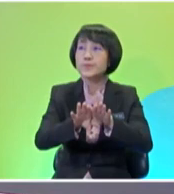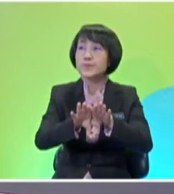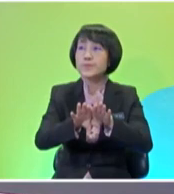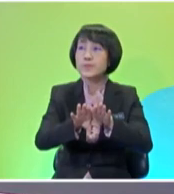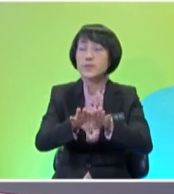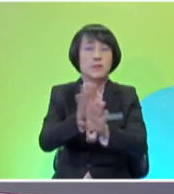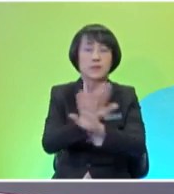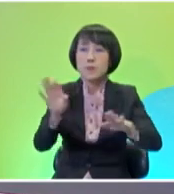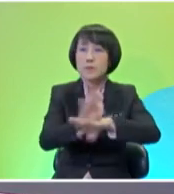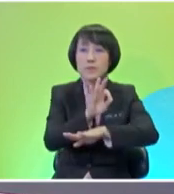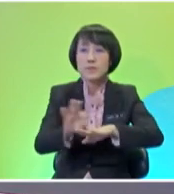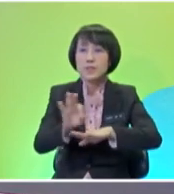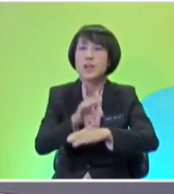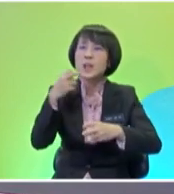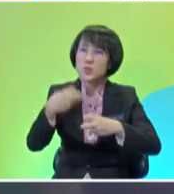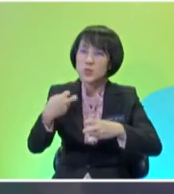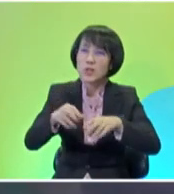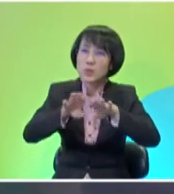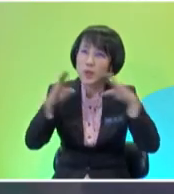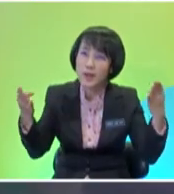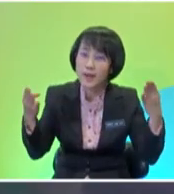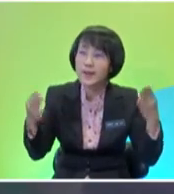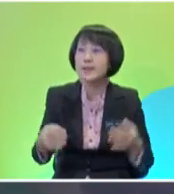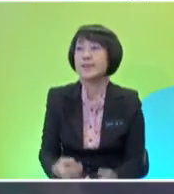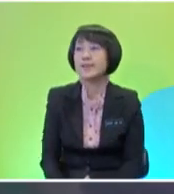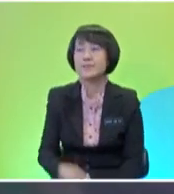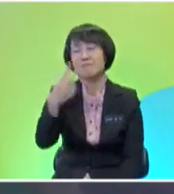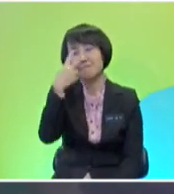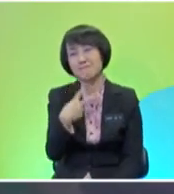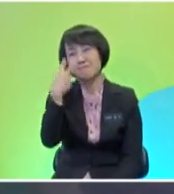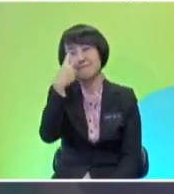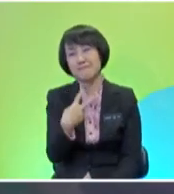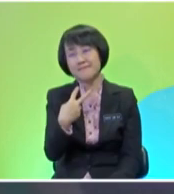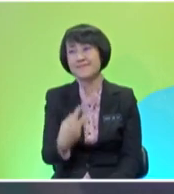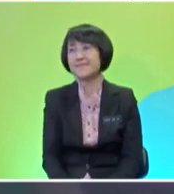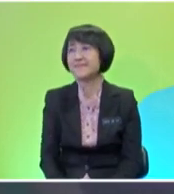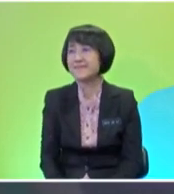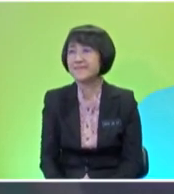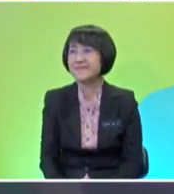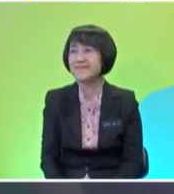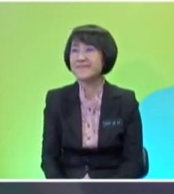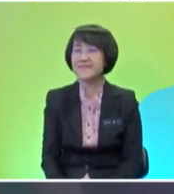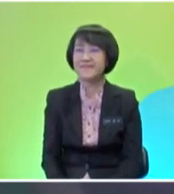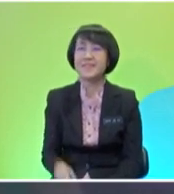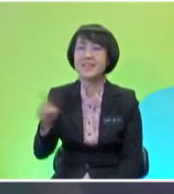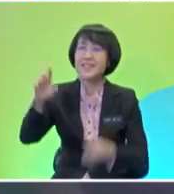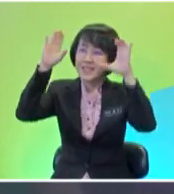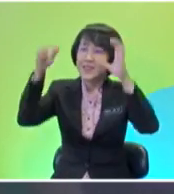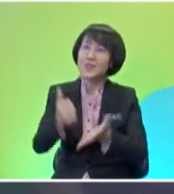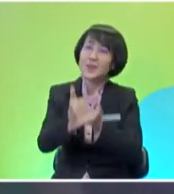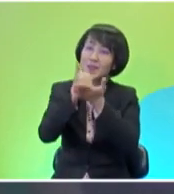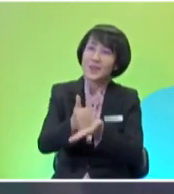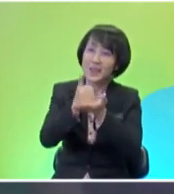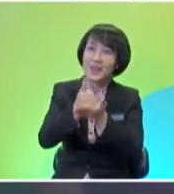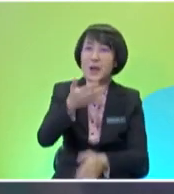tak berfungsi, dah tak boleh ubah. Macam mana kita nak ubah wire tu kan? Masa tu lah Ifan nangis. Cari cikgu, kat mana cikgu tolong? Ya, betul. Okey, masa tu saya